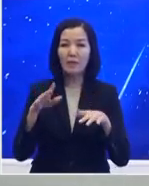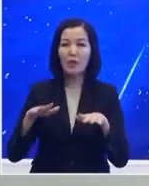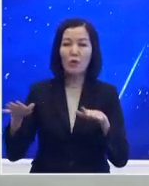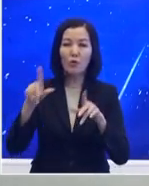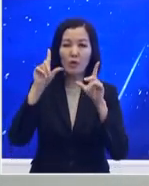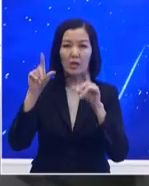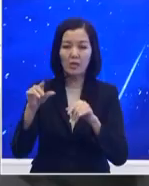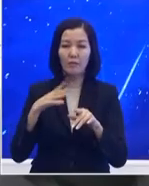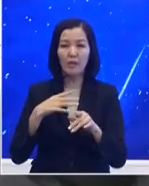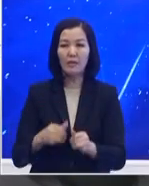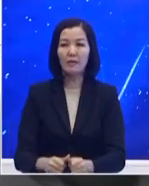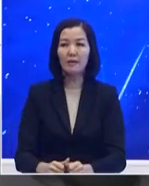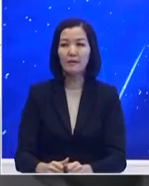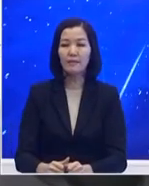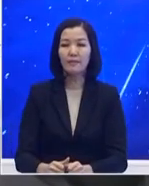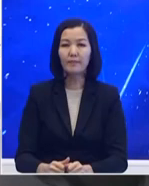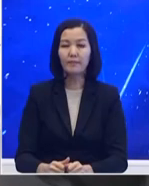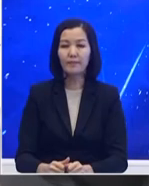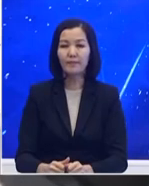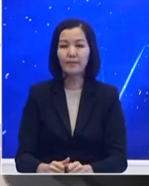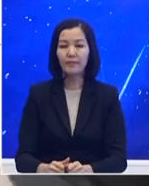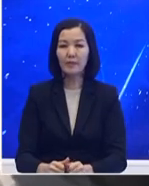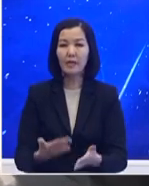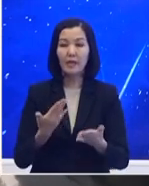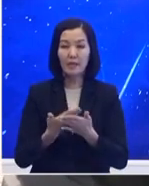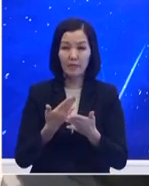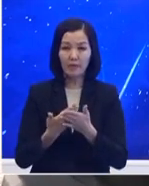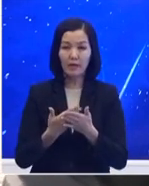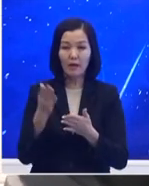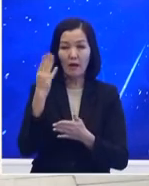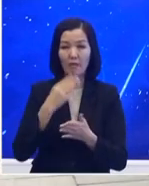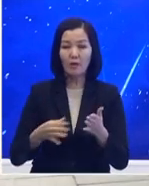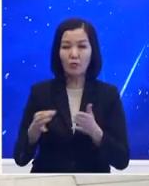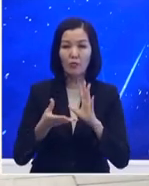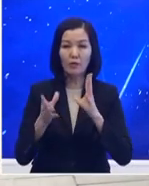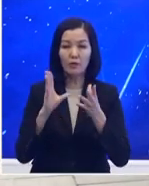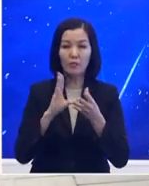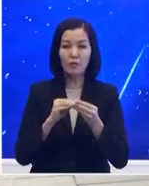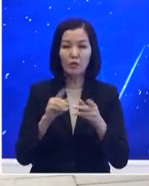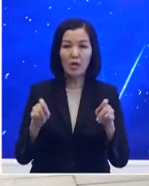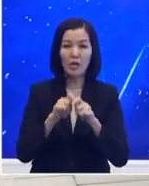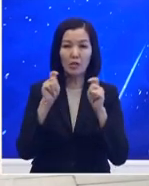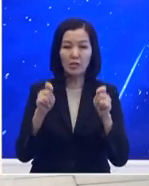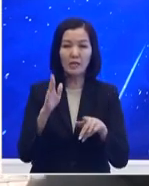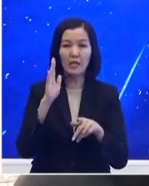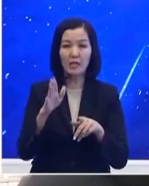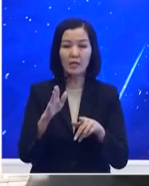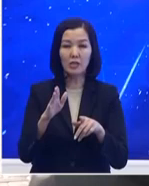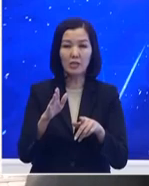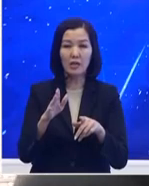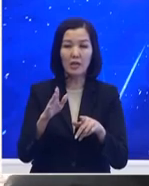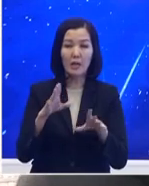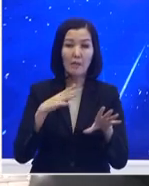қалады дейді мамандар. Центр олимпийский подготовки дейді. Сондай бізде Алматы облысы бойынша ашылса келешекте. Сол